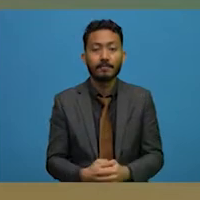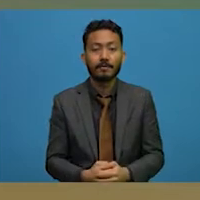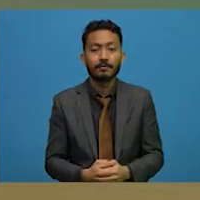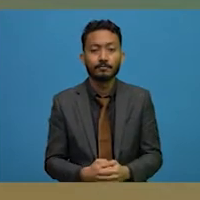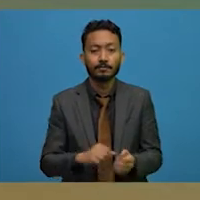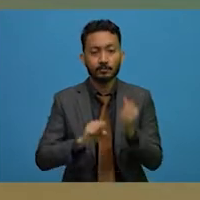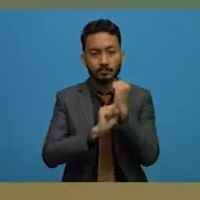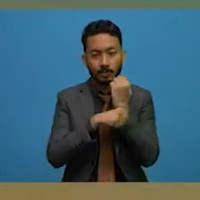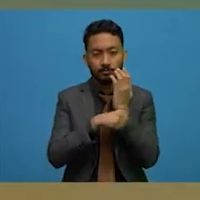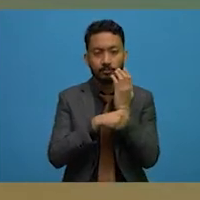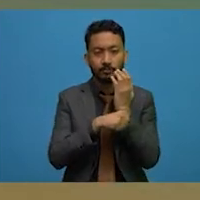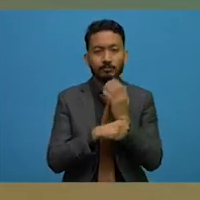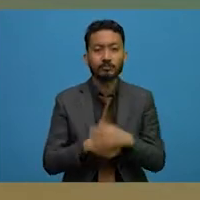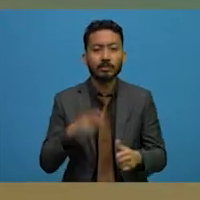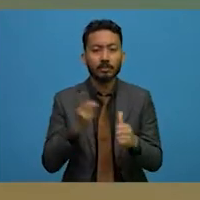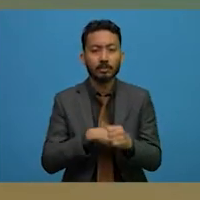konsep grafik yang digunakan,